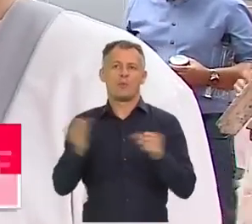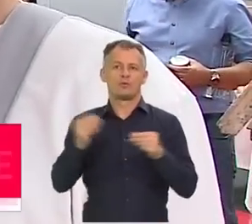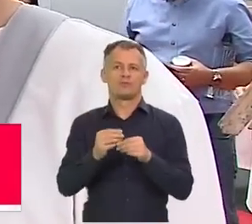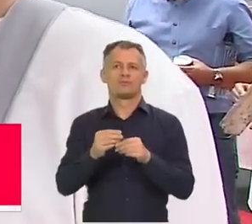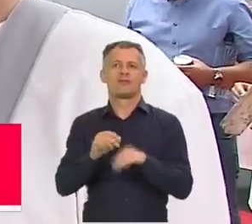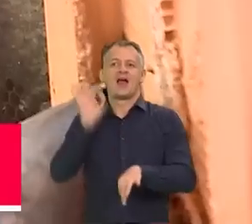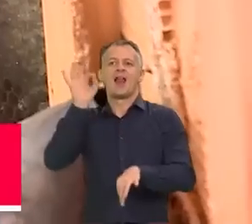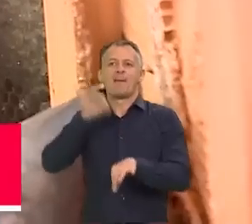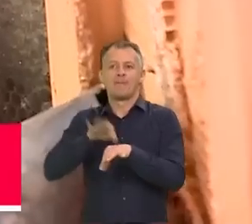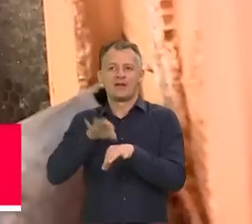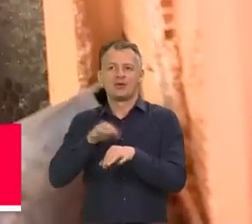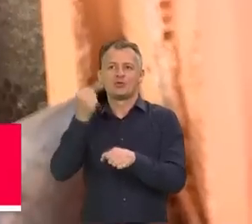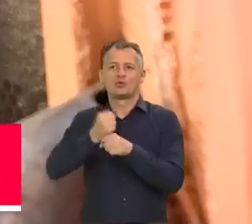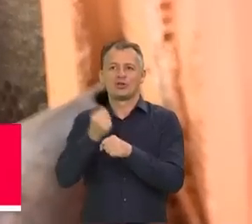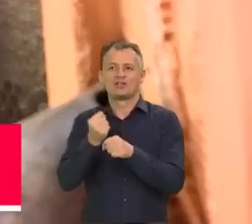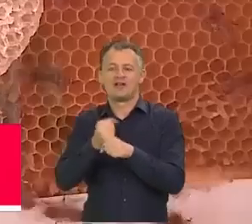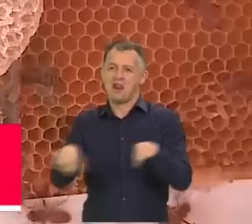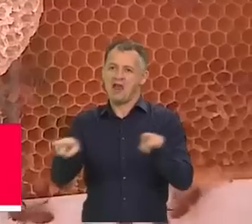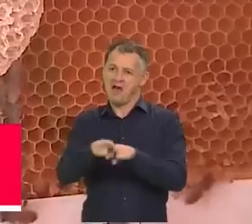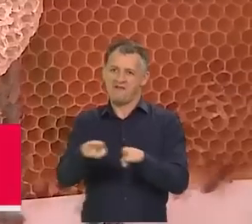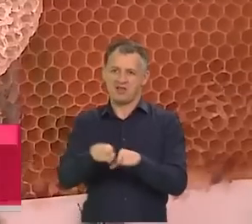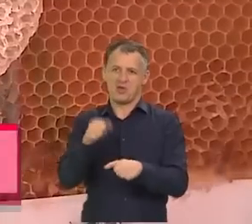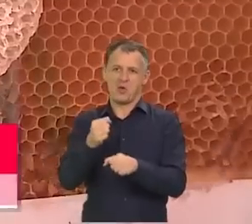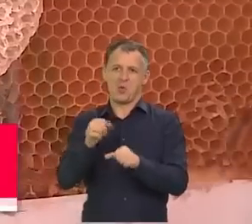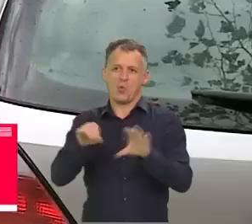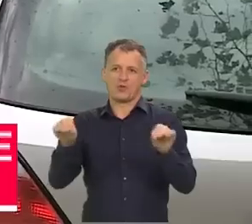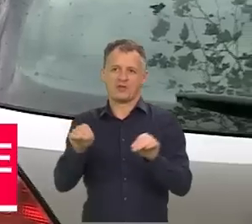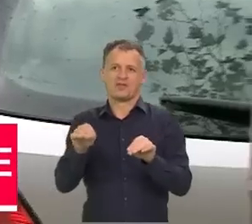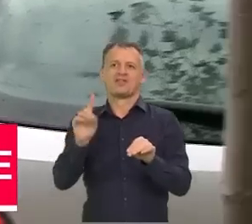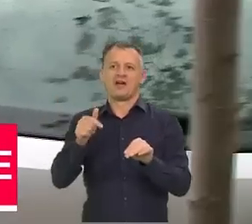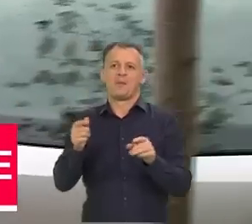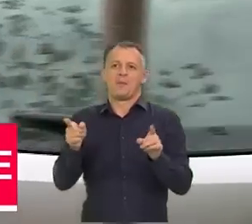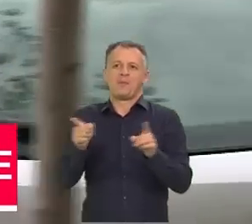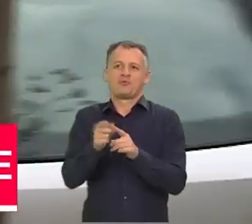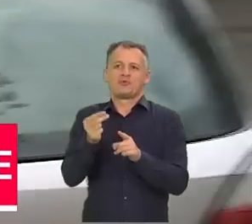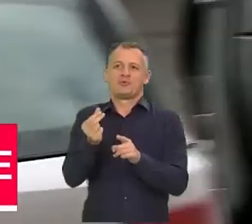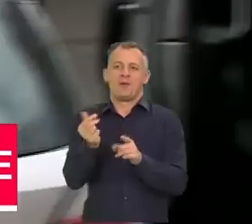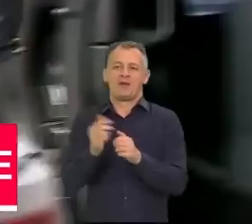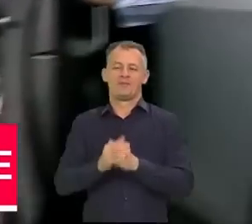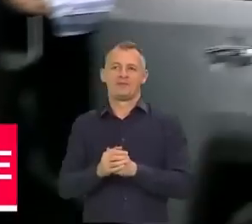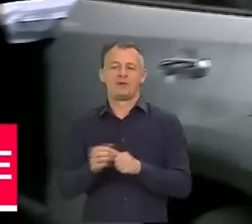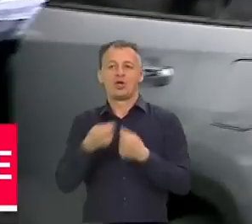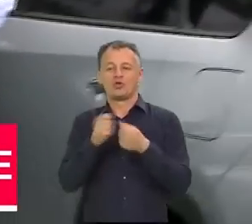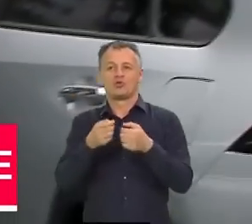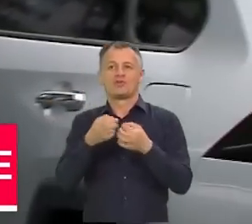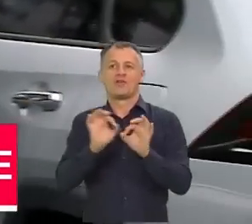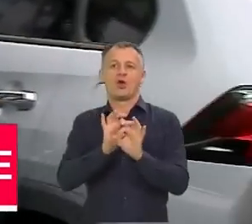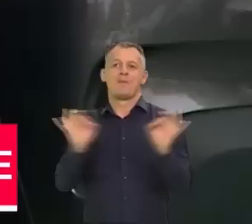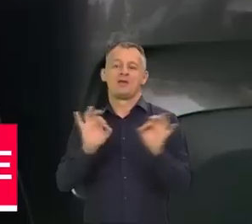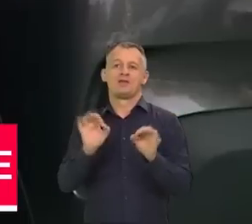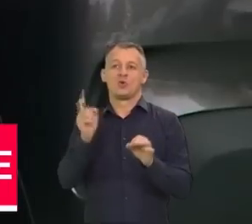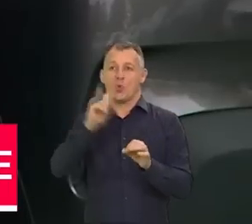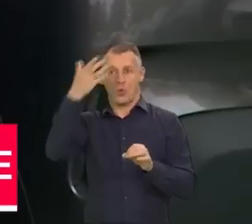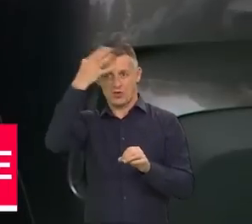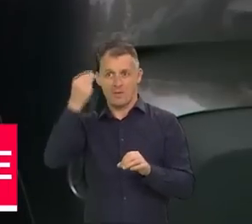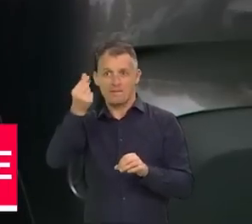muncească teoretic la fel de mult, pe mai puțin bani. Și ca tabloul scumpirilor să fie complet, să nu uităm de prețul la pompă, care crește